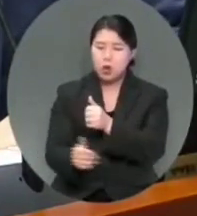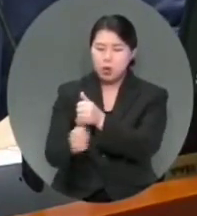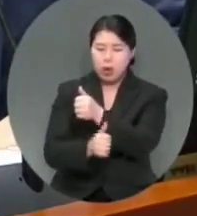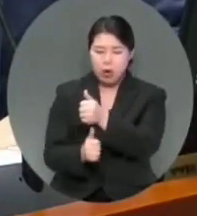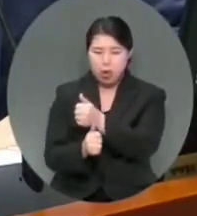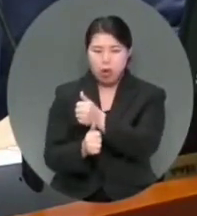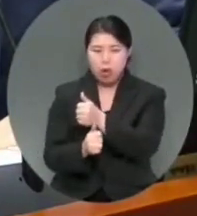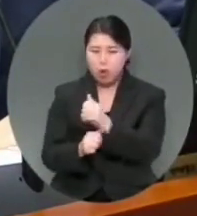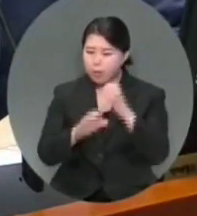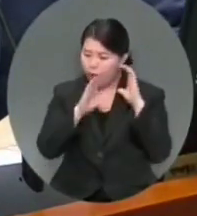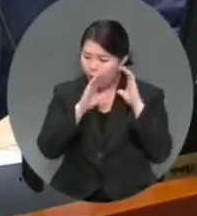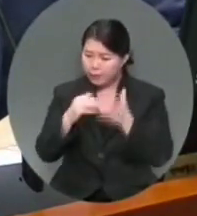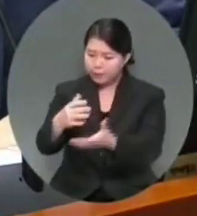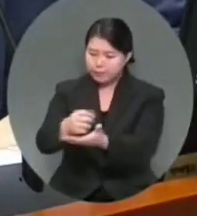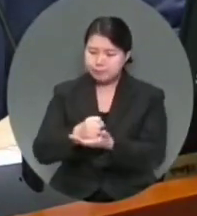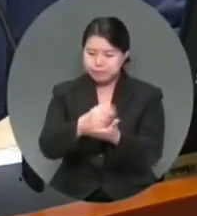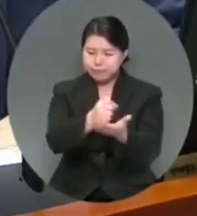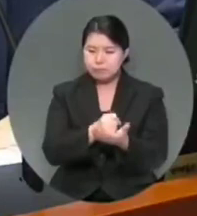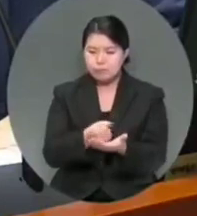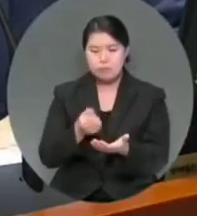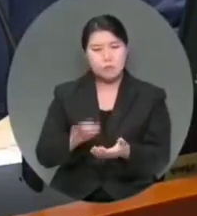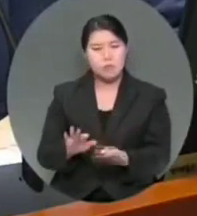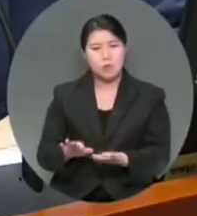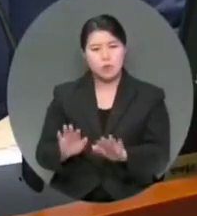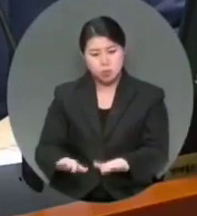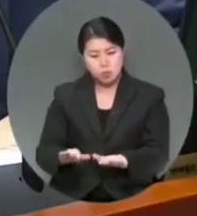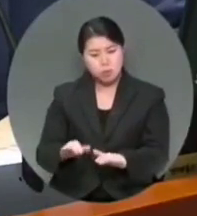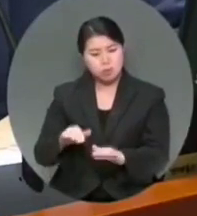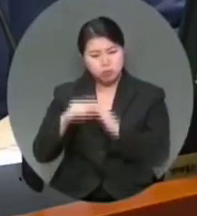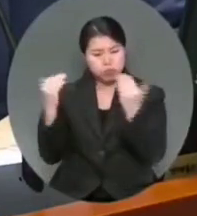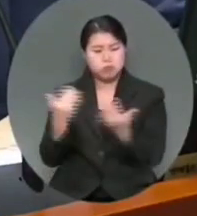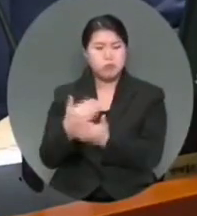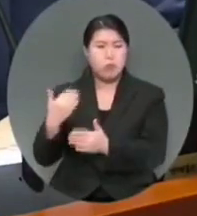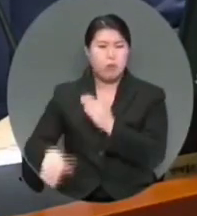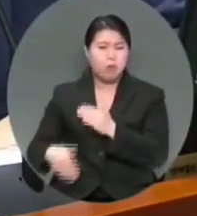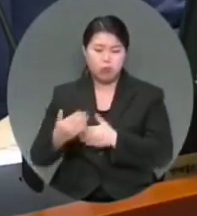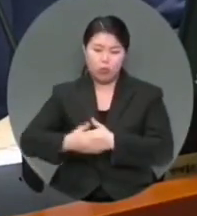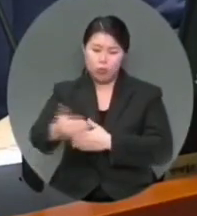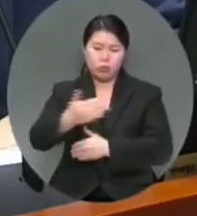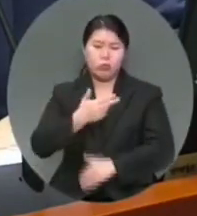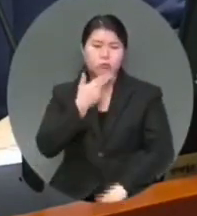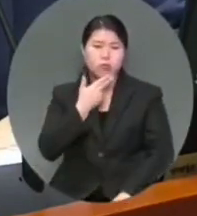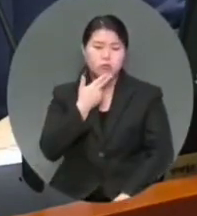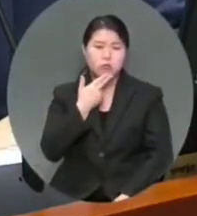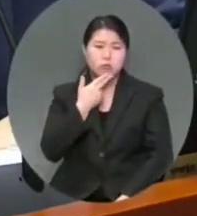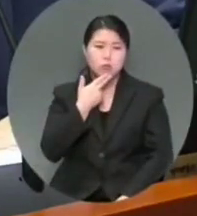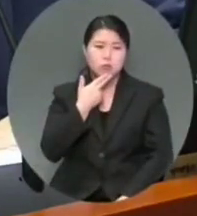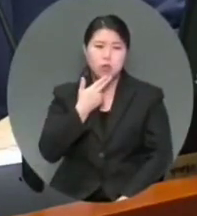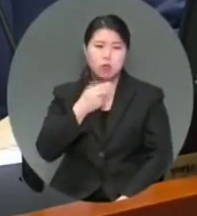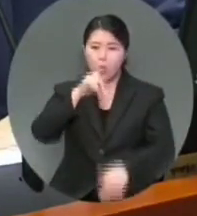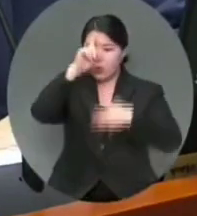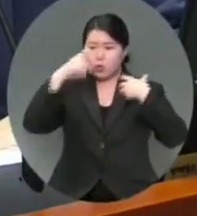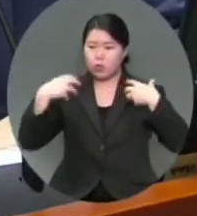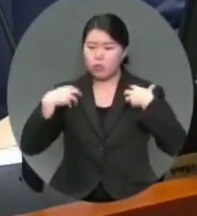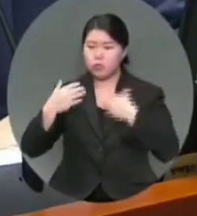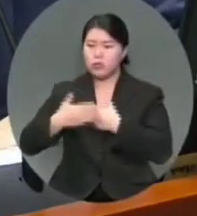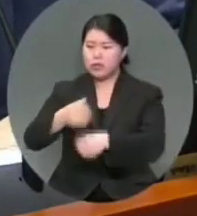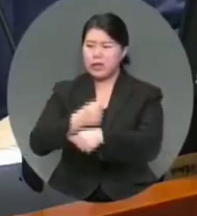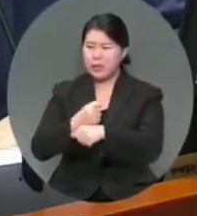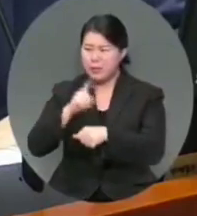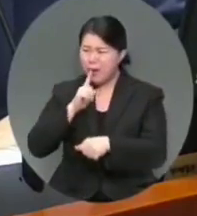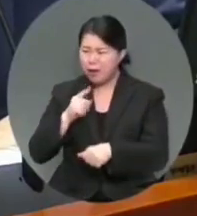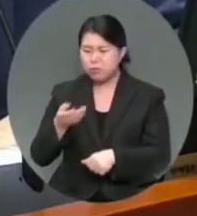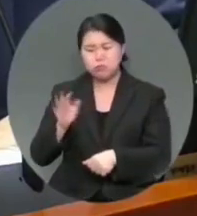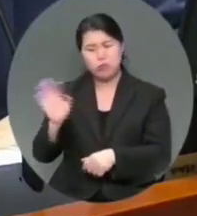않습니까? 그런 것들이 다 생략이 됐어요. 절차를 거치지 않았어요. 정부는 자꾸 절차를 거쳤다고 하는 절차를 거치지 않았어요.